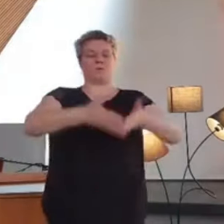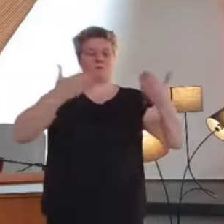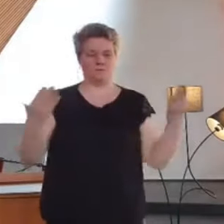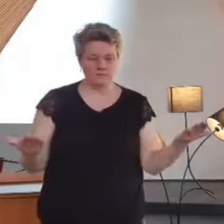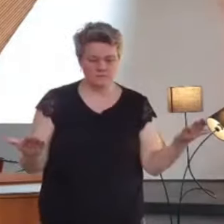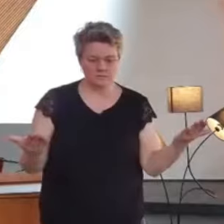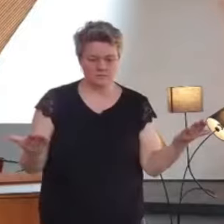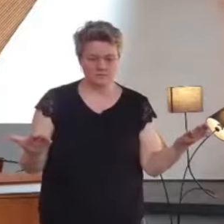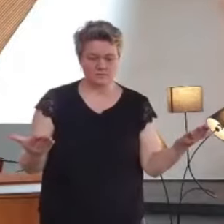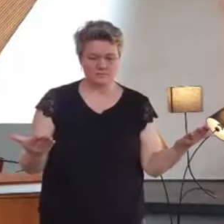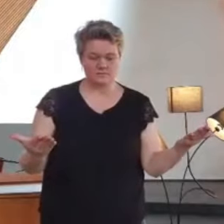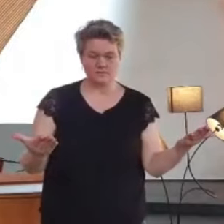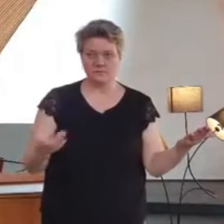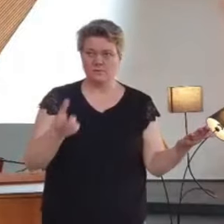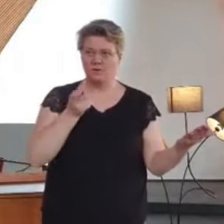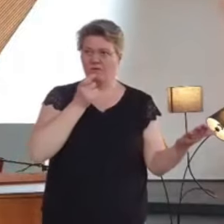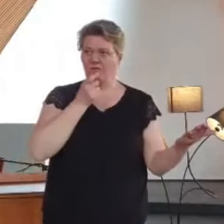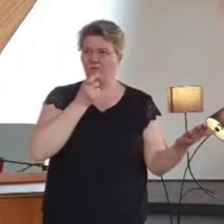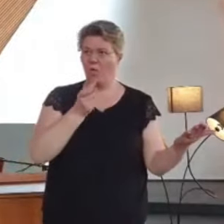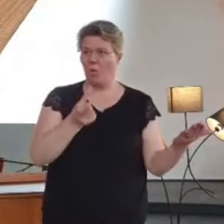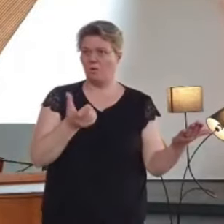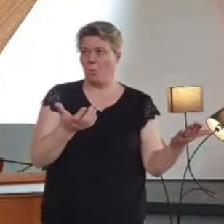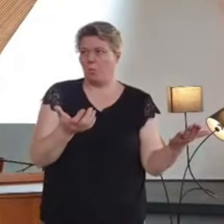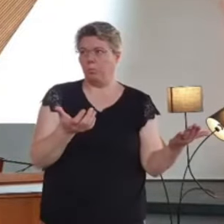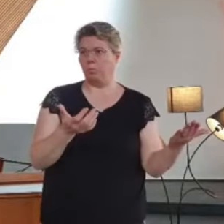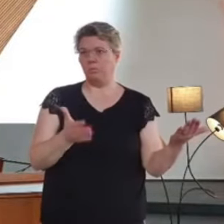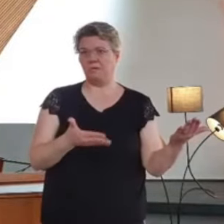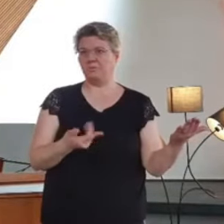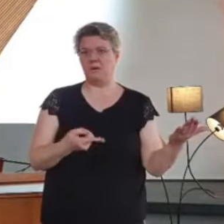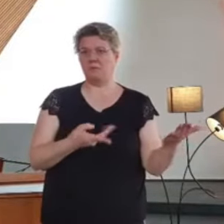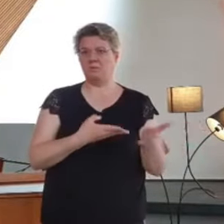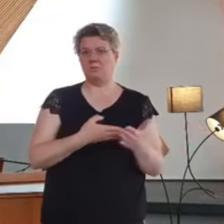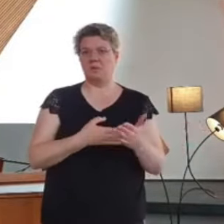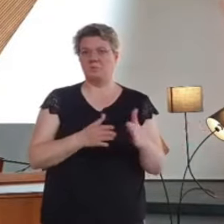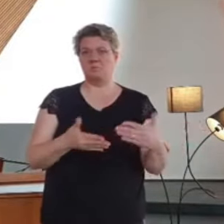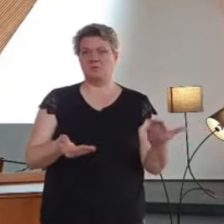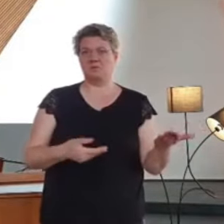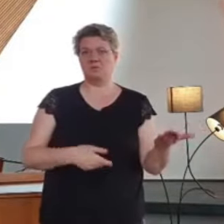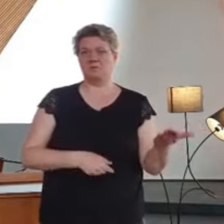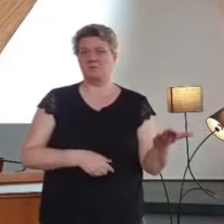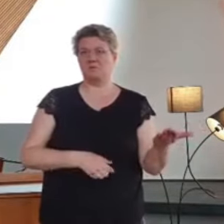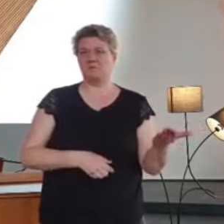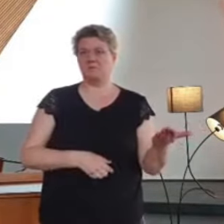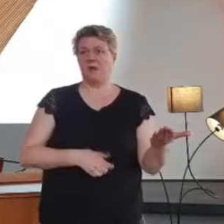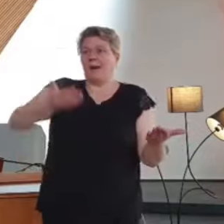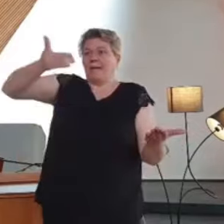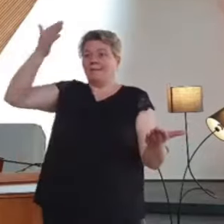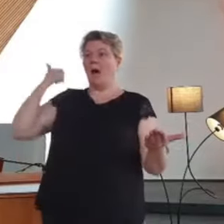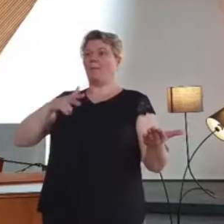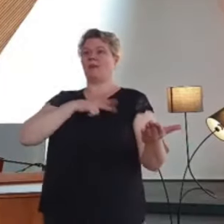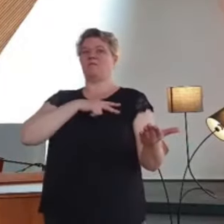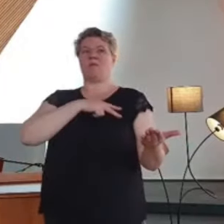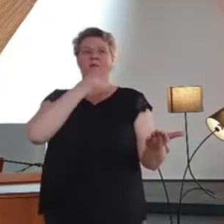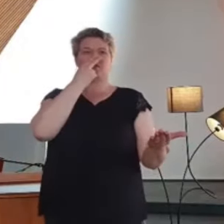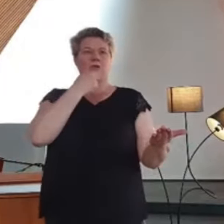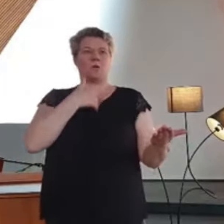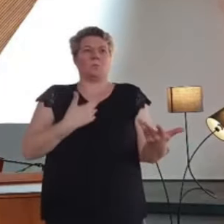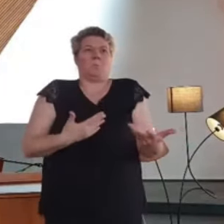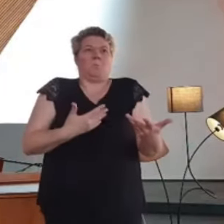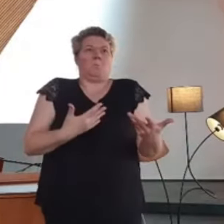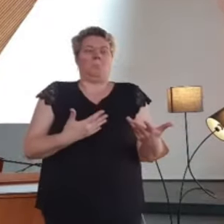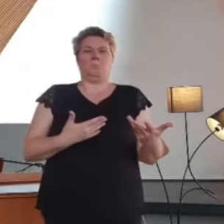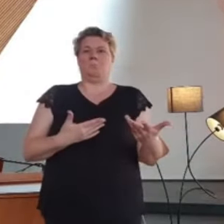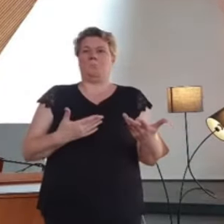nicht so einfach ist, so ganz sicher zu sagen, wie war das denn damals? Also es ist schwer, etwas